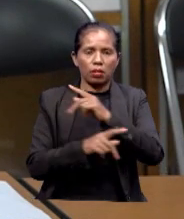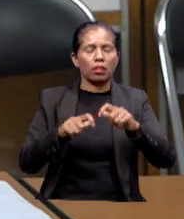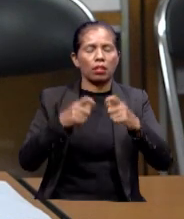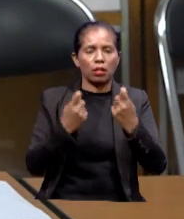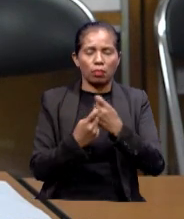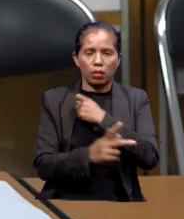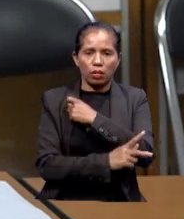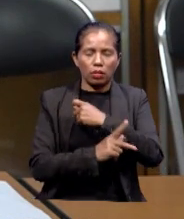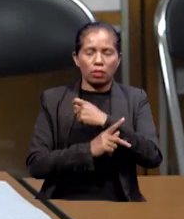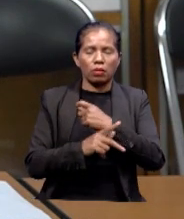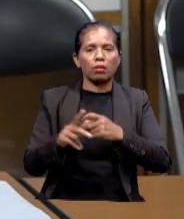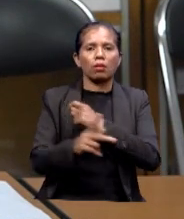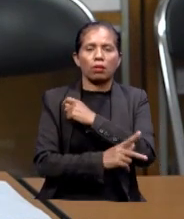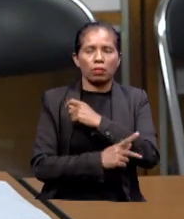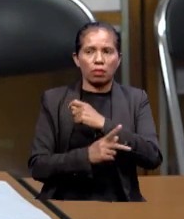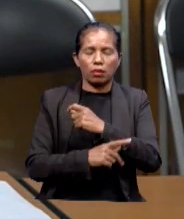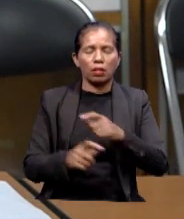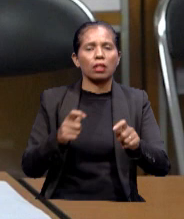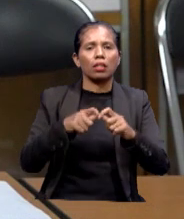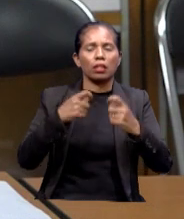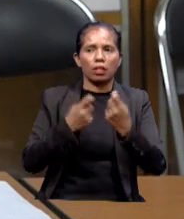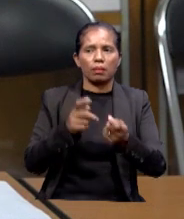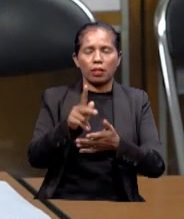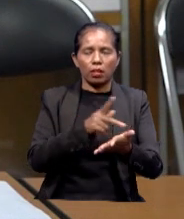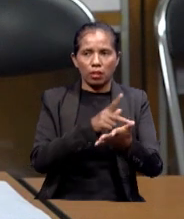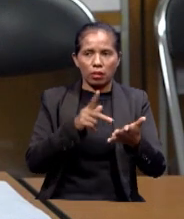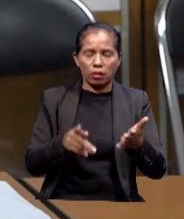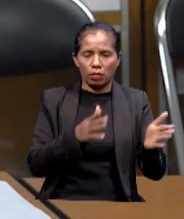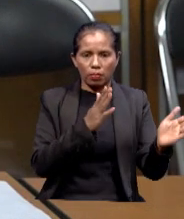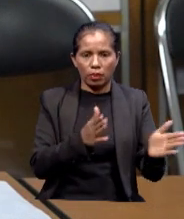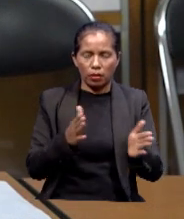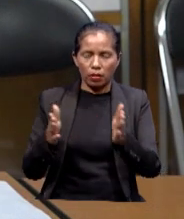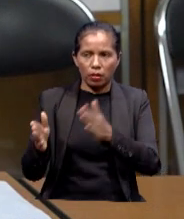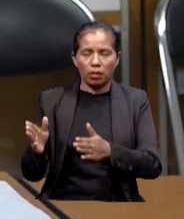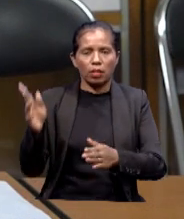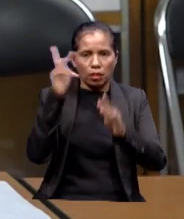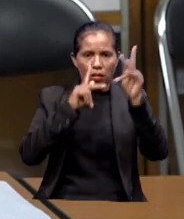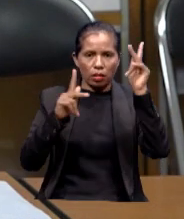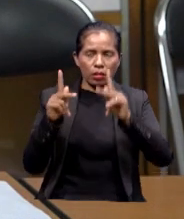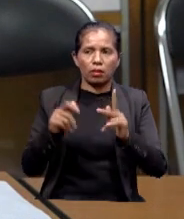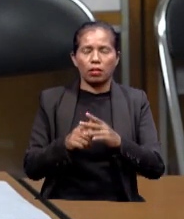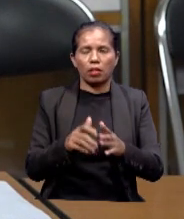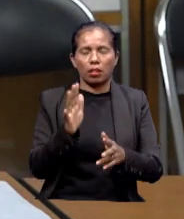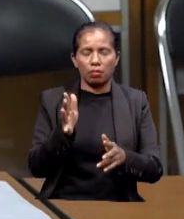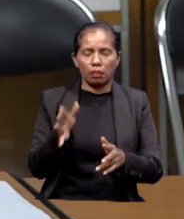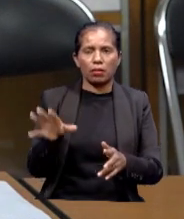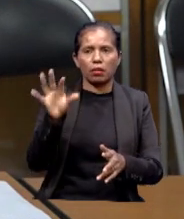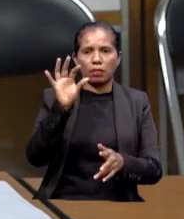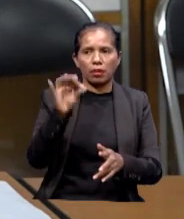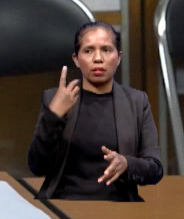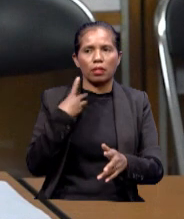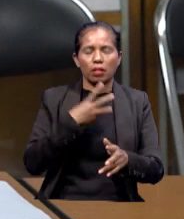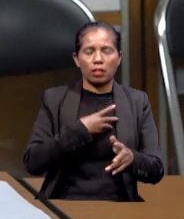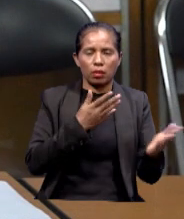de. Agora ho tipo krimi maka hosi prosesu ka kazu lima nulu resensia na bema kita remesa